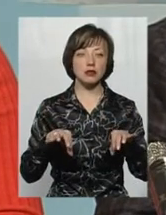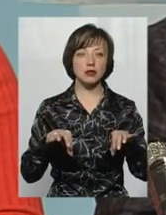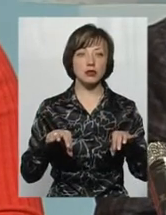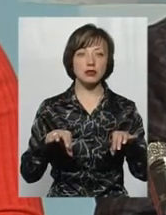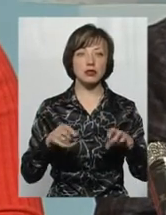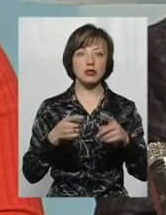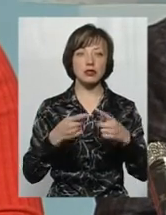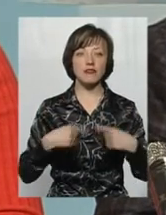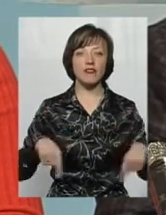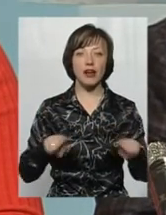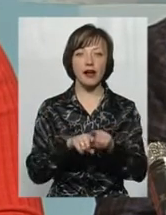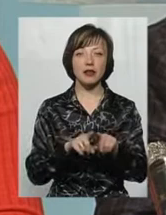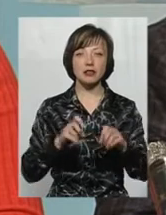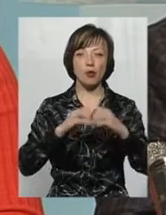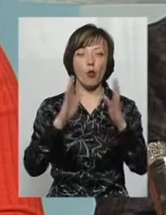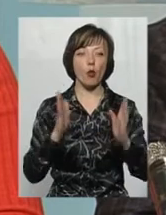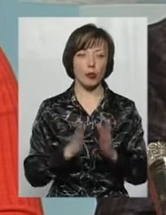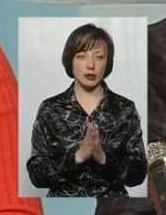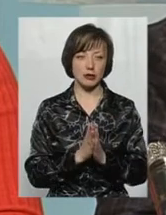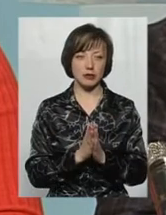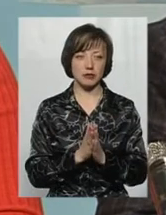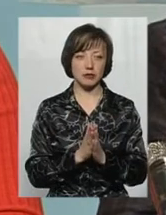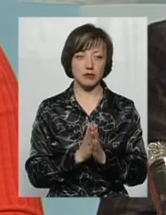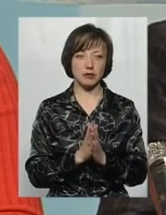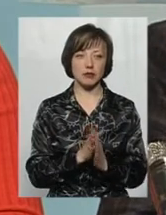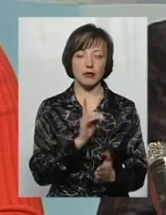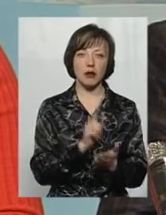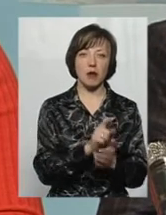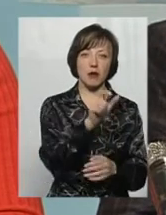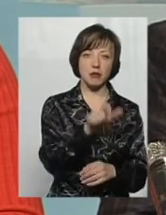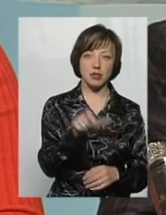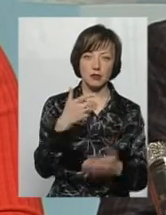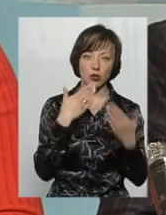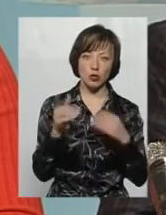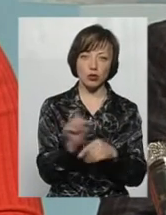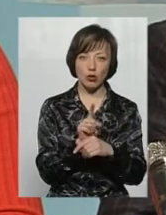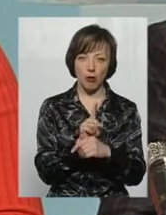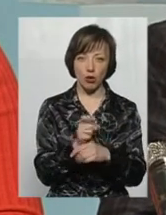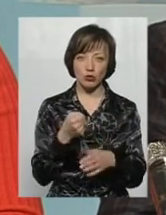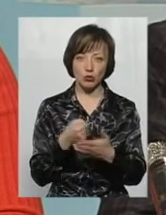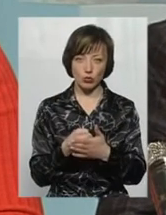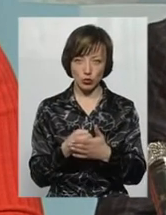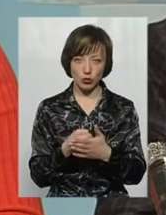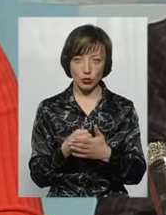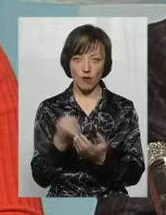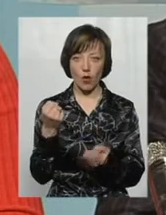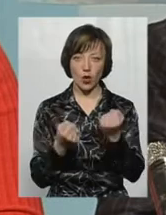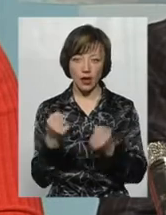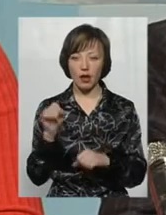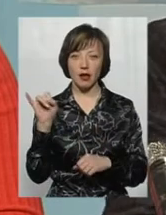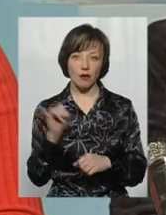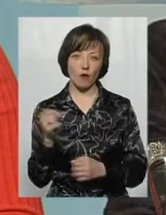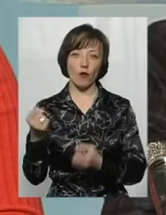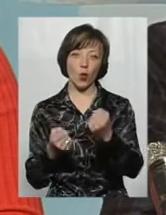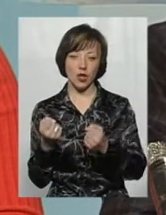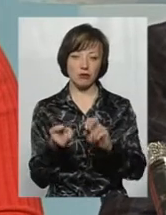така транспортна система – це такий комплекс. Розумієте, і має і пасажир відноситись нормально до водія і до кондуктора,